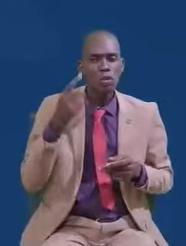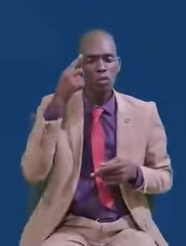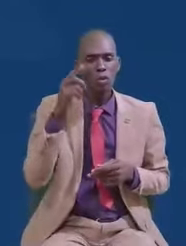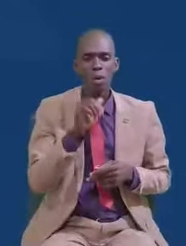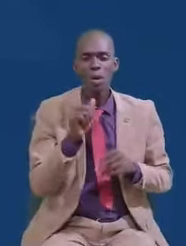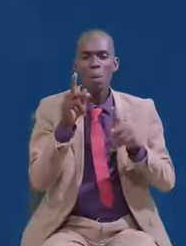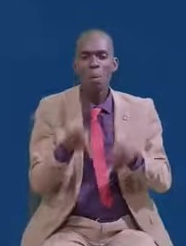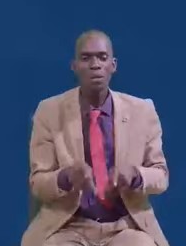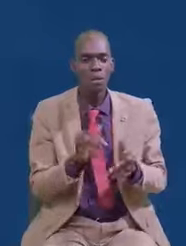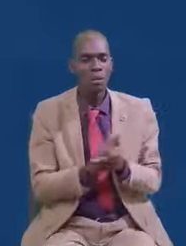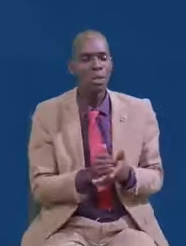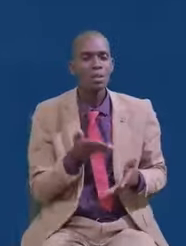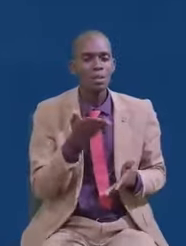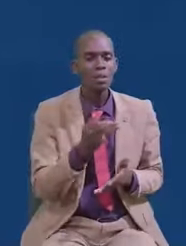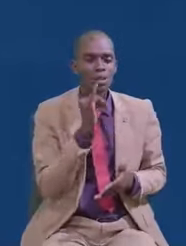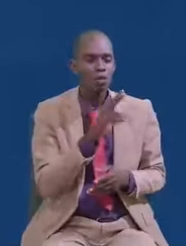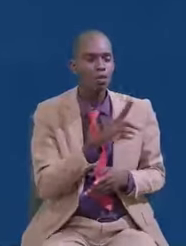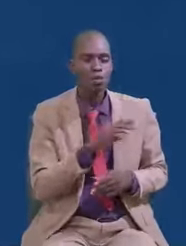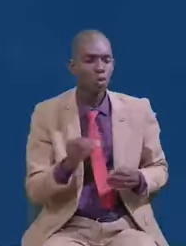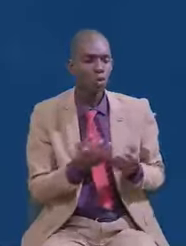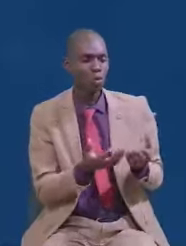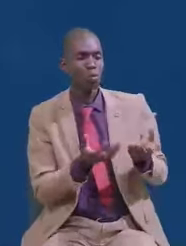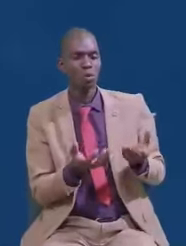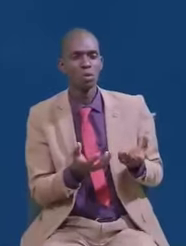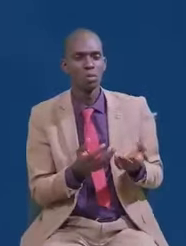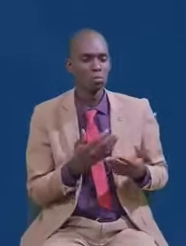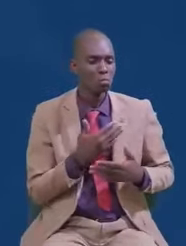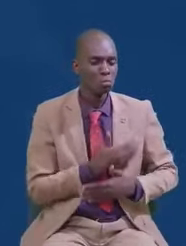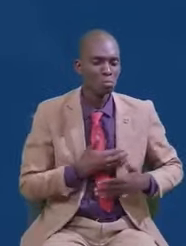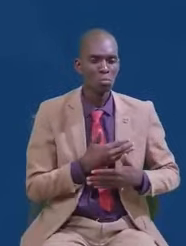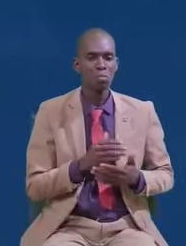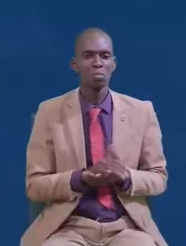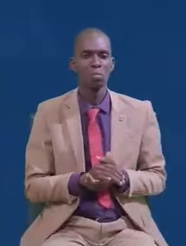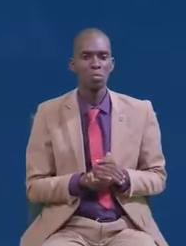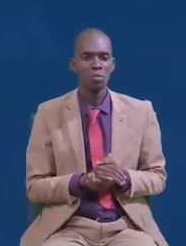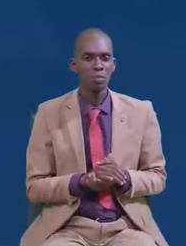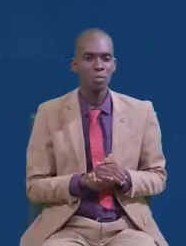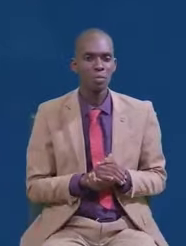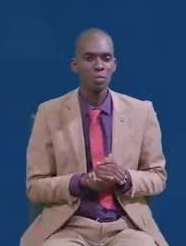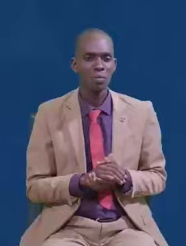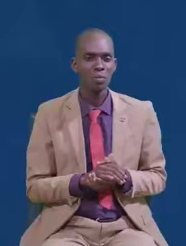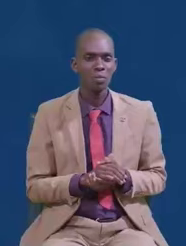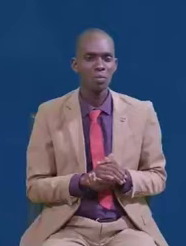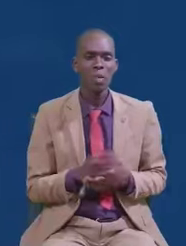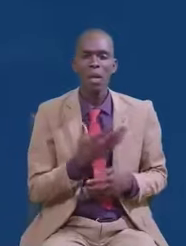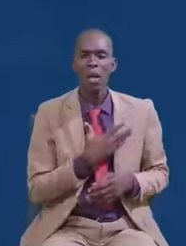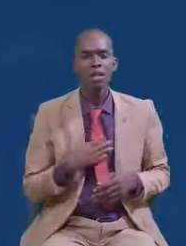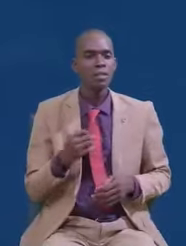il n'y a pas de place pour une personne qui n'a rien de désir, il n'y a rien de bon. Le Seigneur